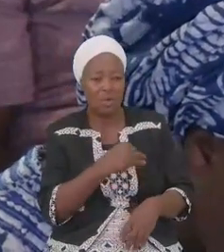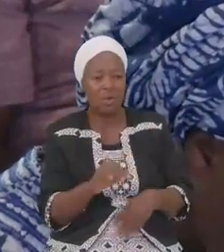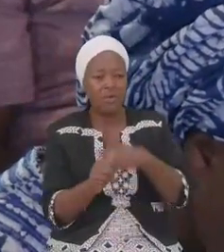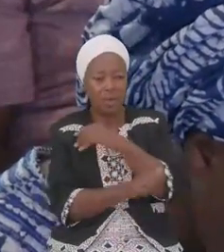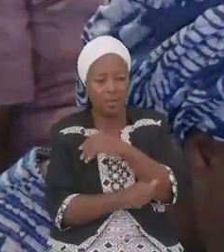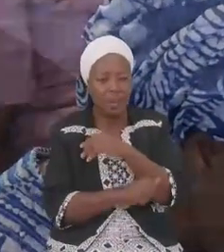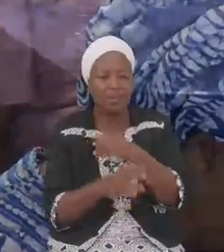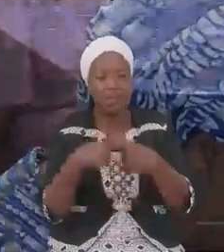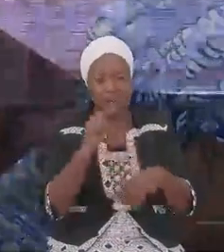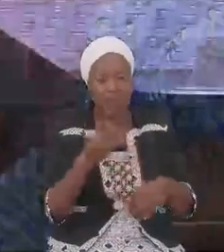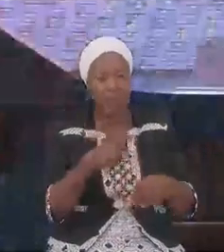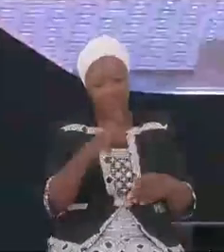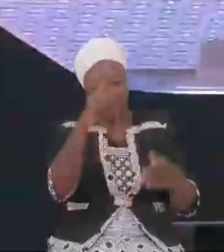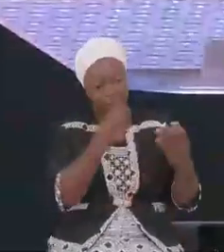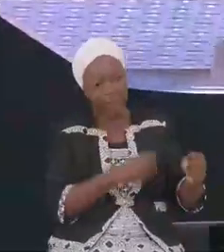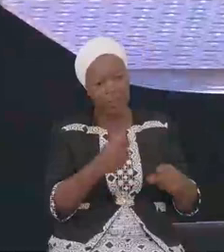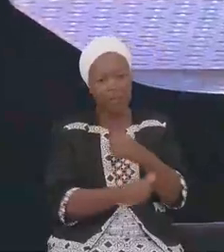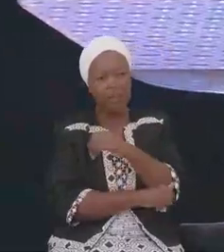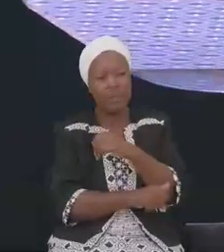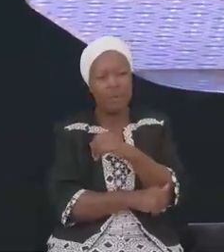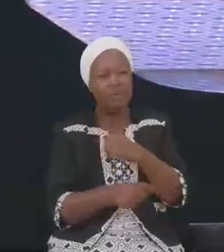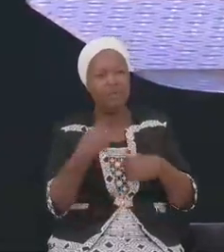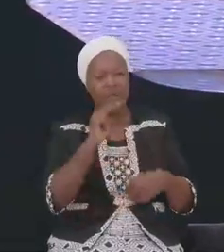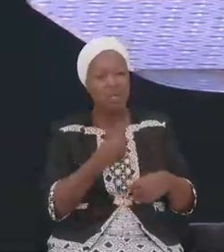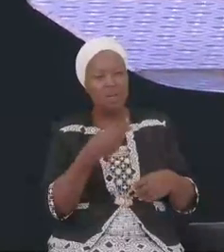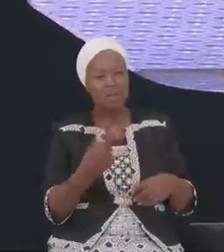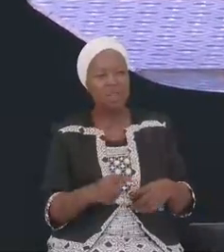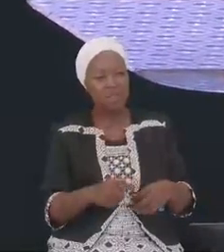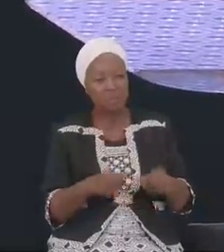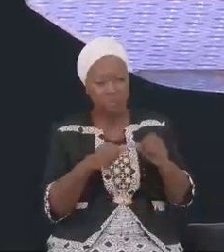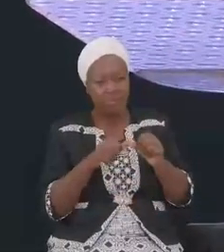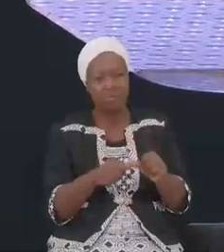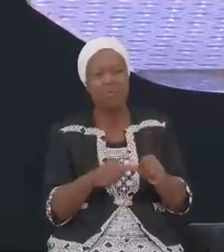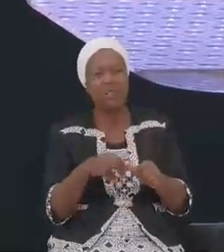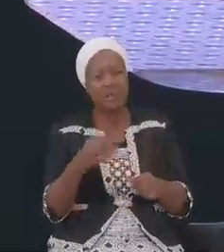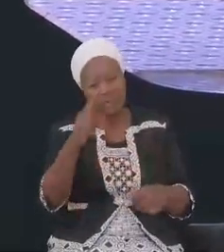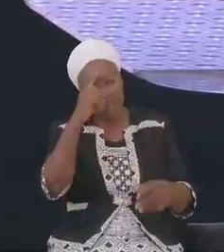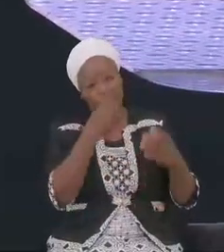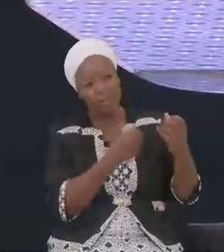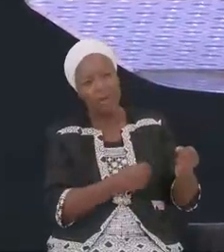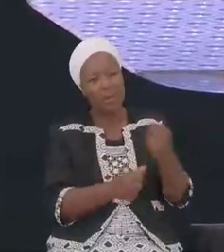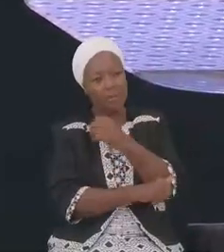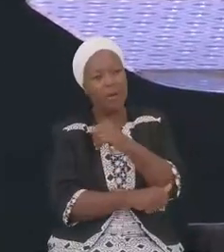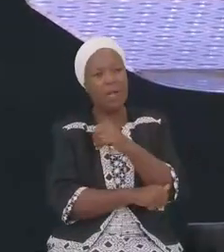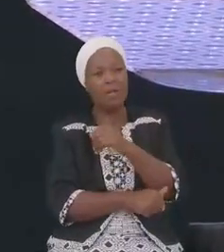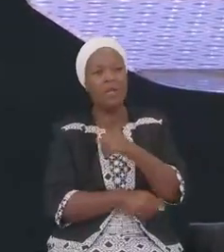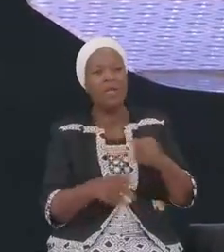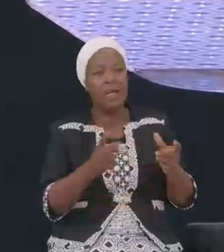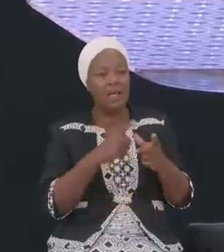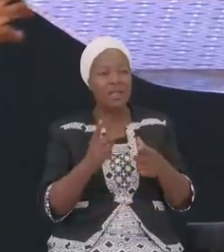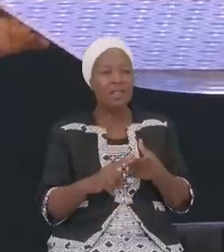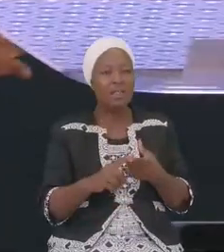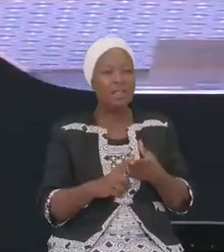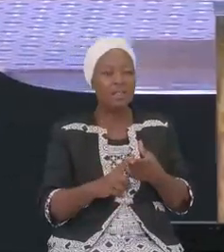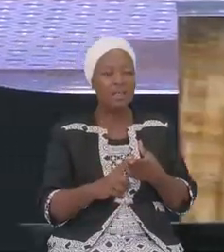dit la foi d'Abraham, cela nous dit la fermeté d'Abraham, ayant la pleine conviction que ce